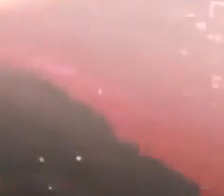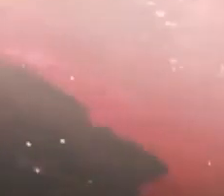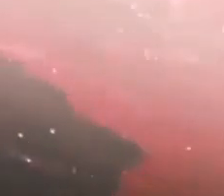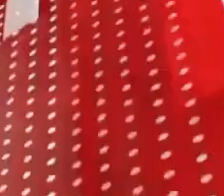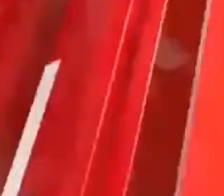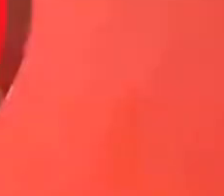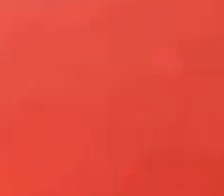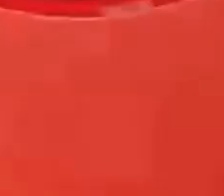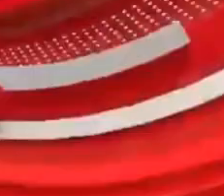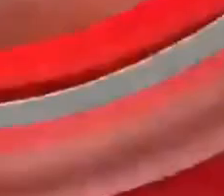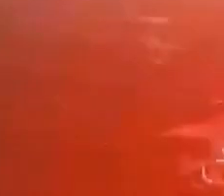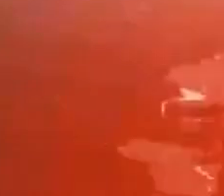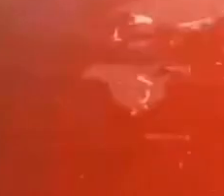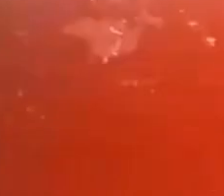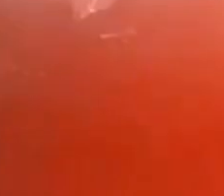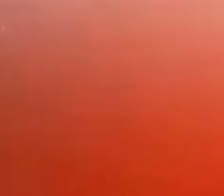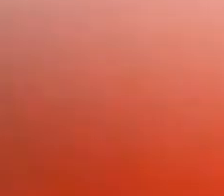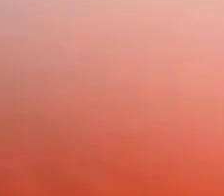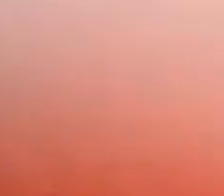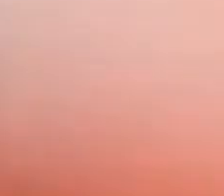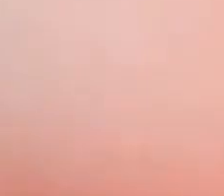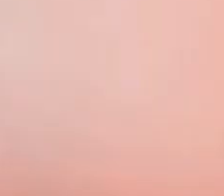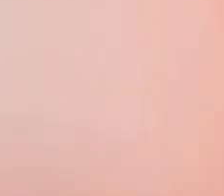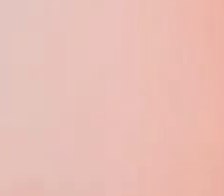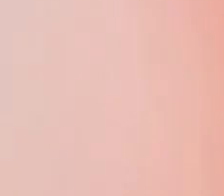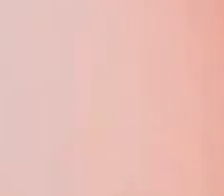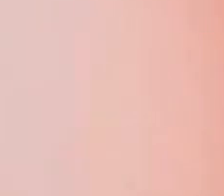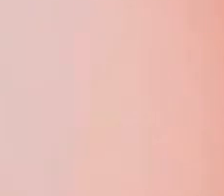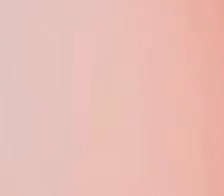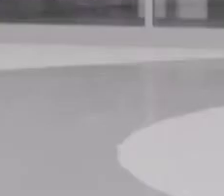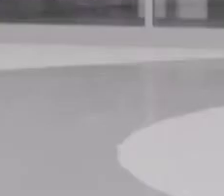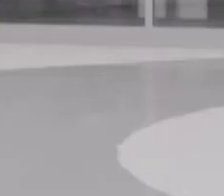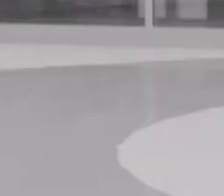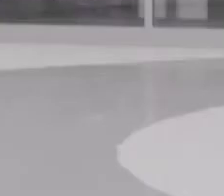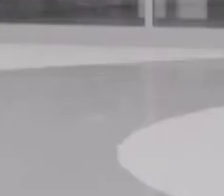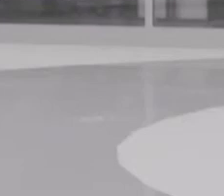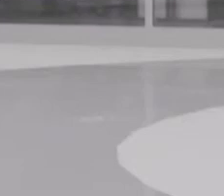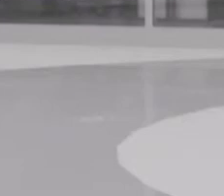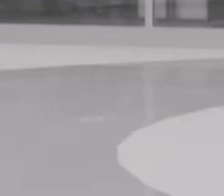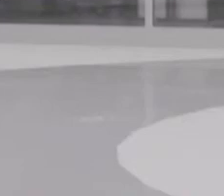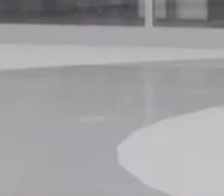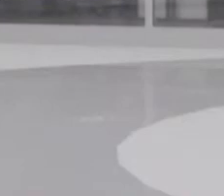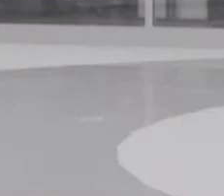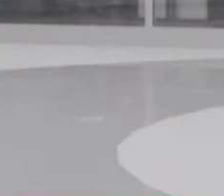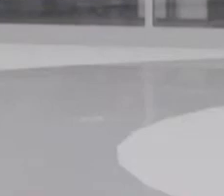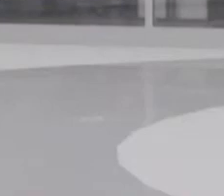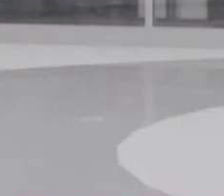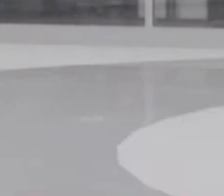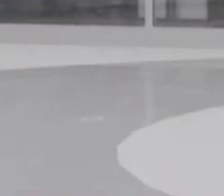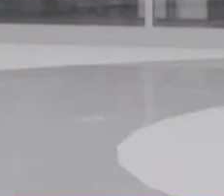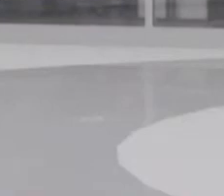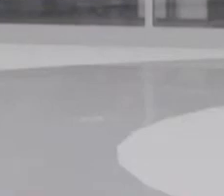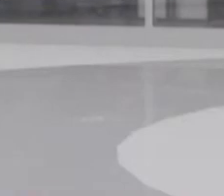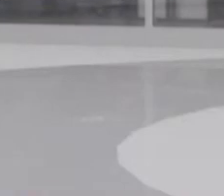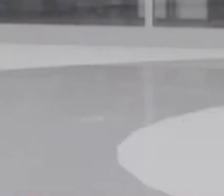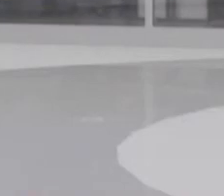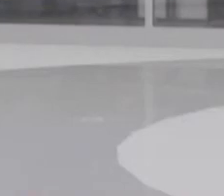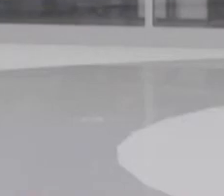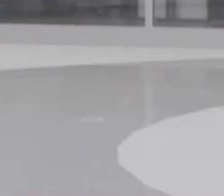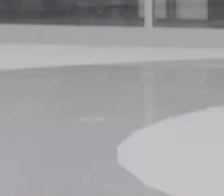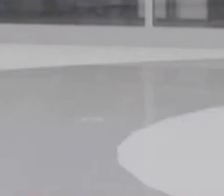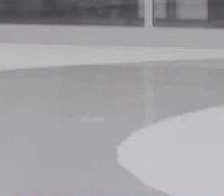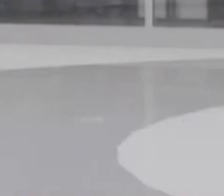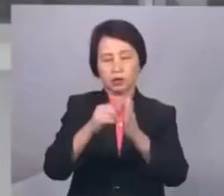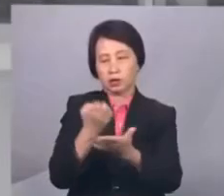hai hai Hai mungkin Hai belisia volume terkenal polisi